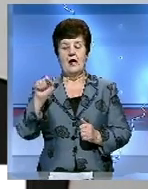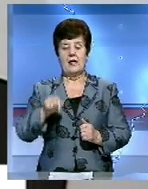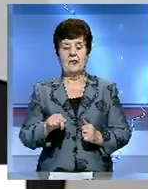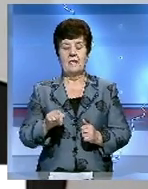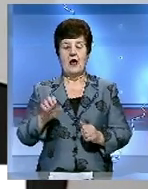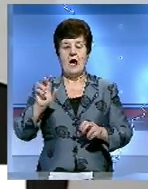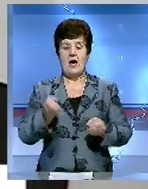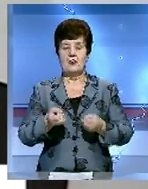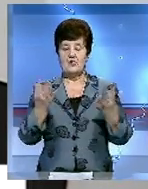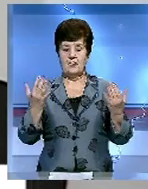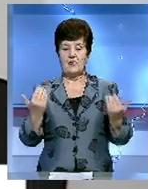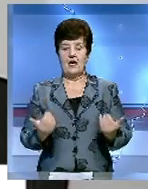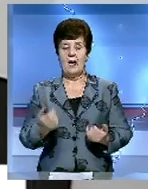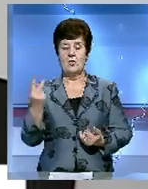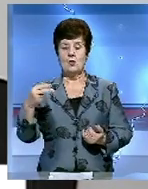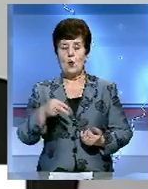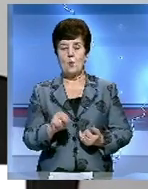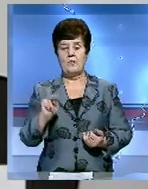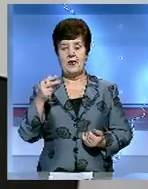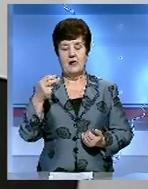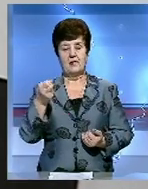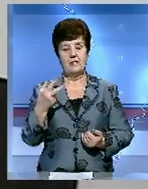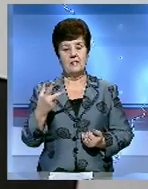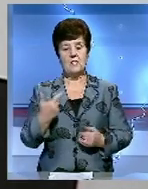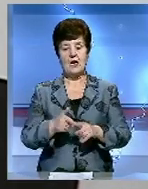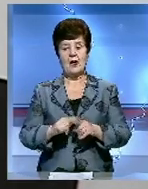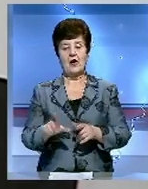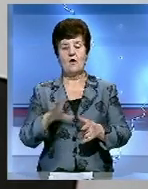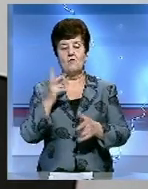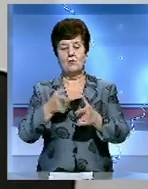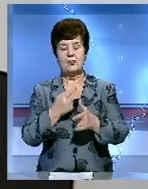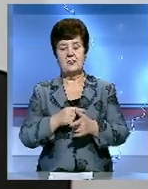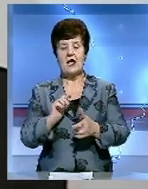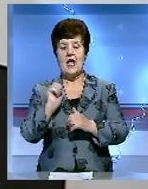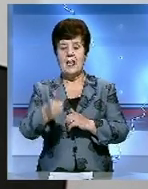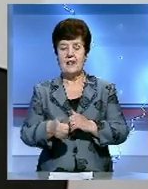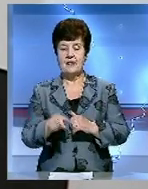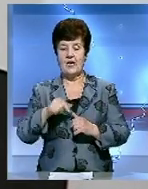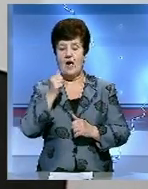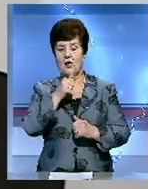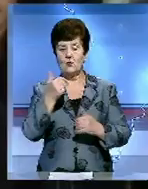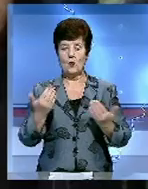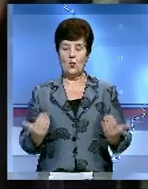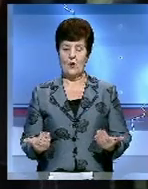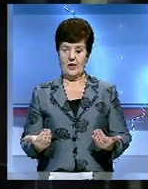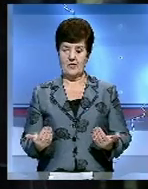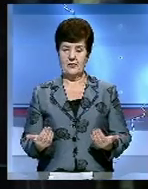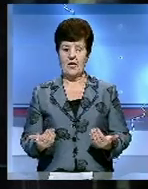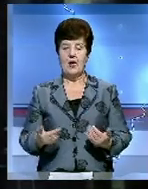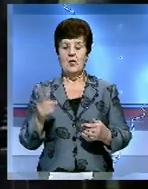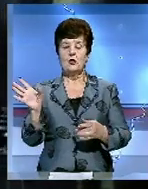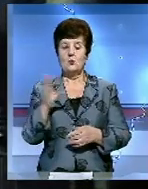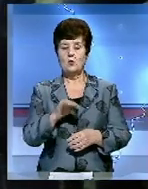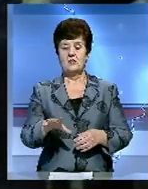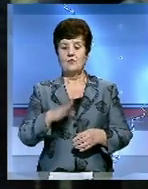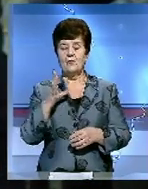dezvoltare durabilă 2030, care a fost convenită de către liderii mondiali în septembrie anul curent, toți 193